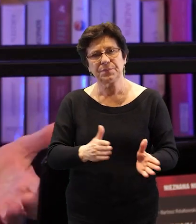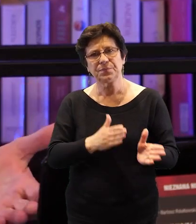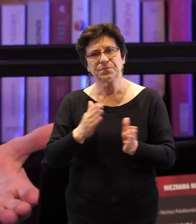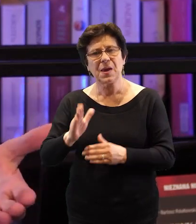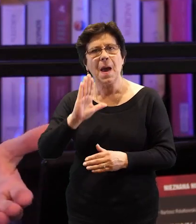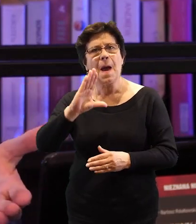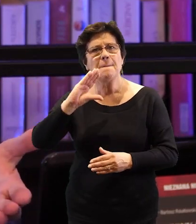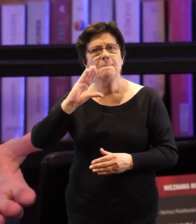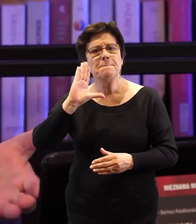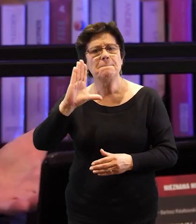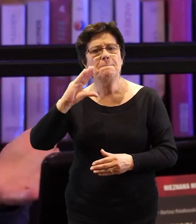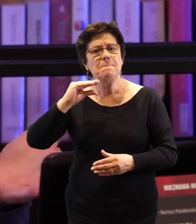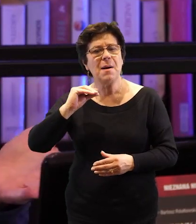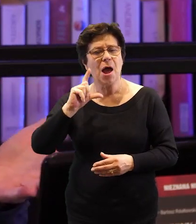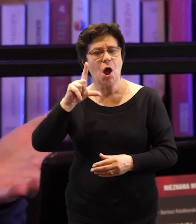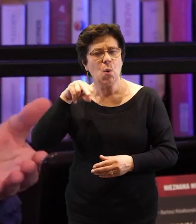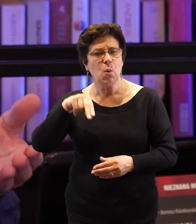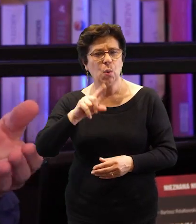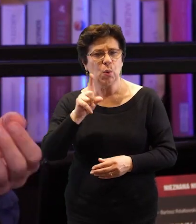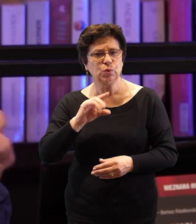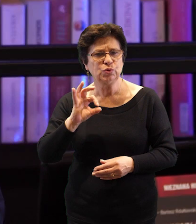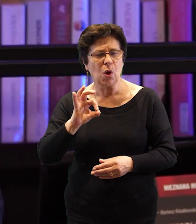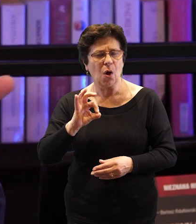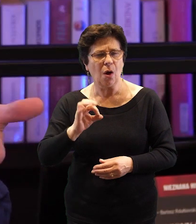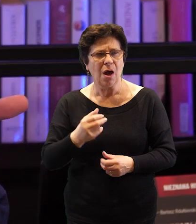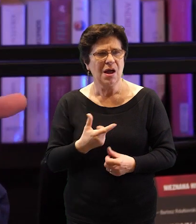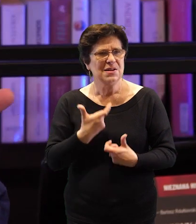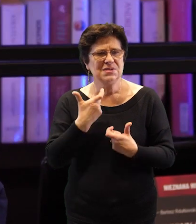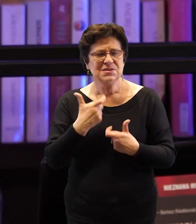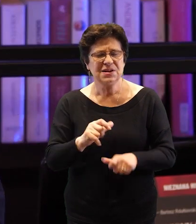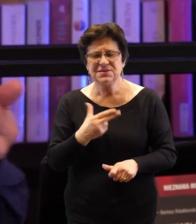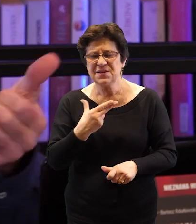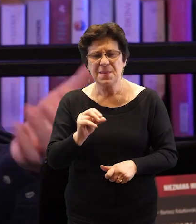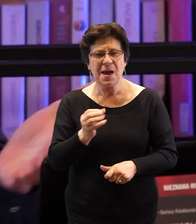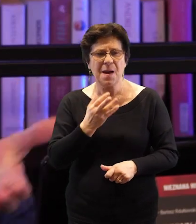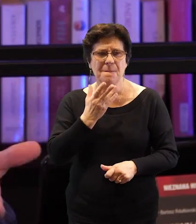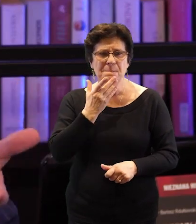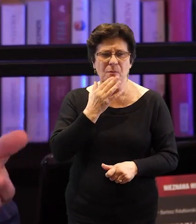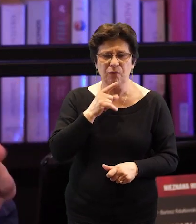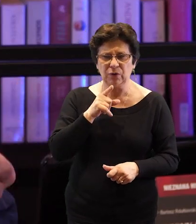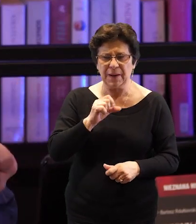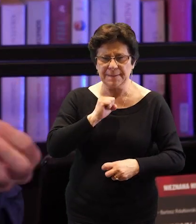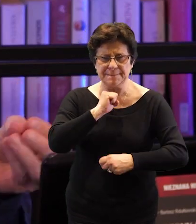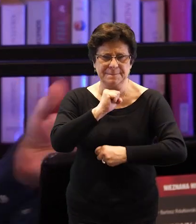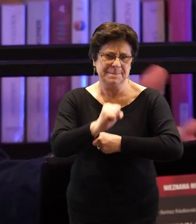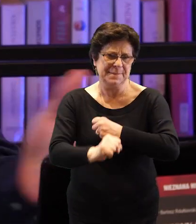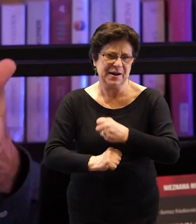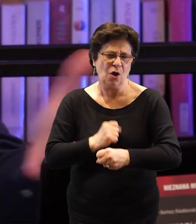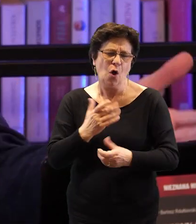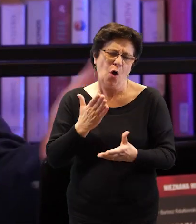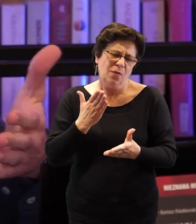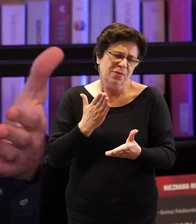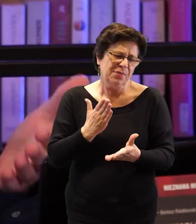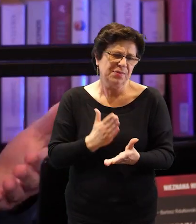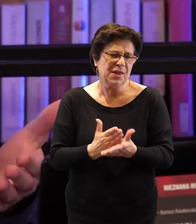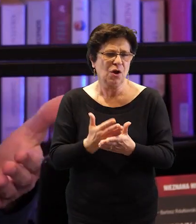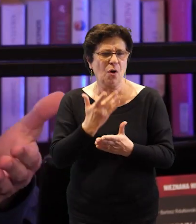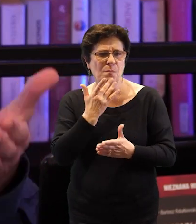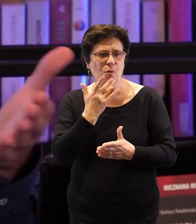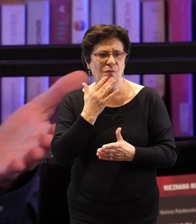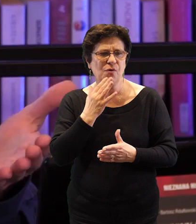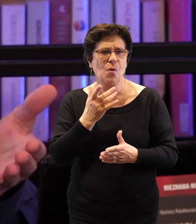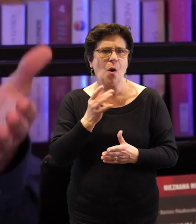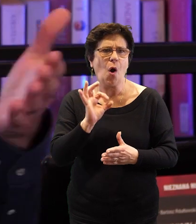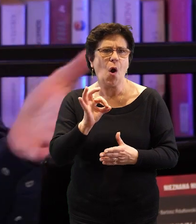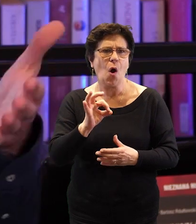Giuseppe Belluso. No on przede wszystkim nie wspomniał ani słowem, że on opracował takie konstrukcje, on tylko wspomniał, że jakieś szkice